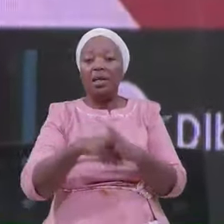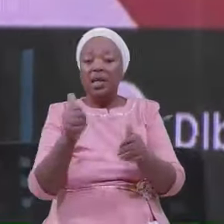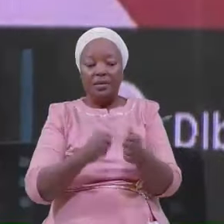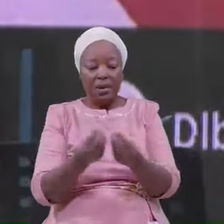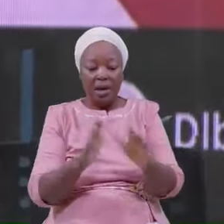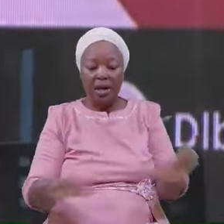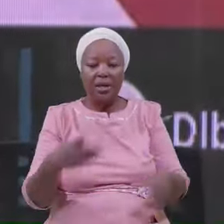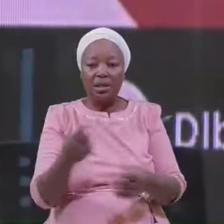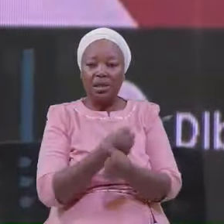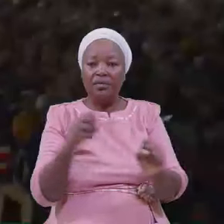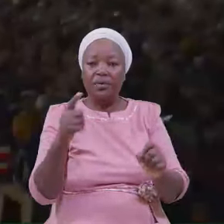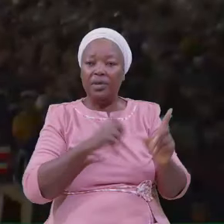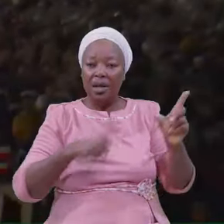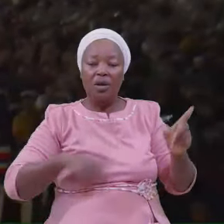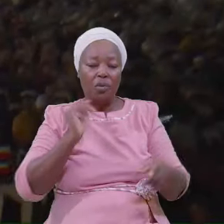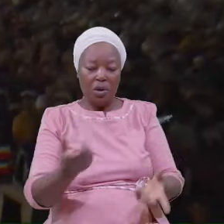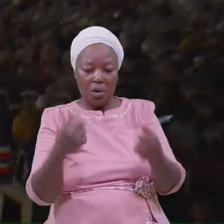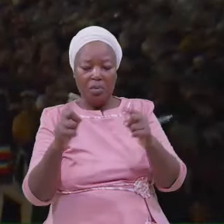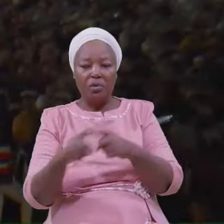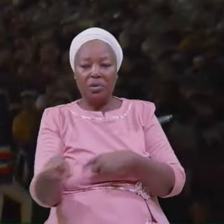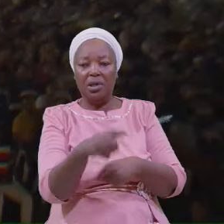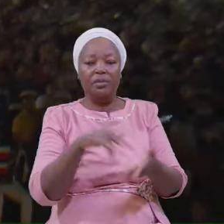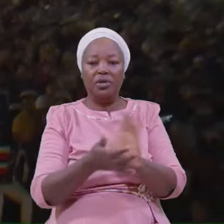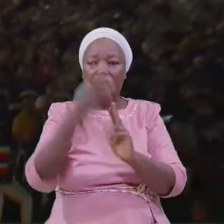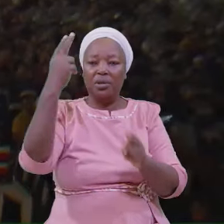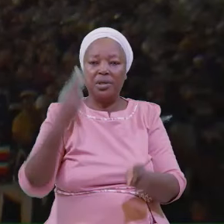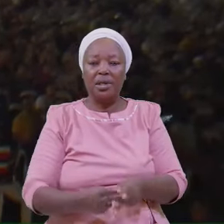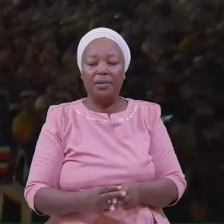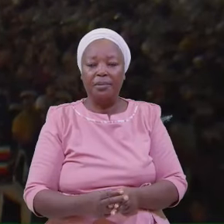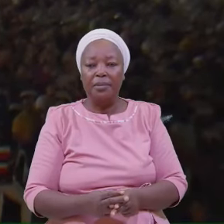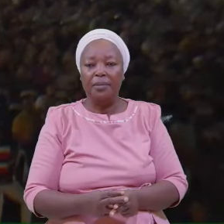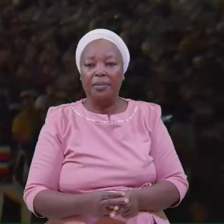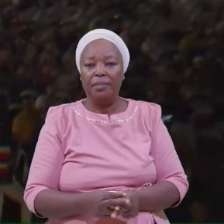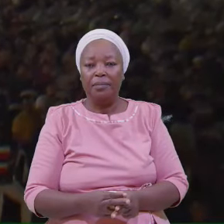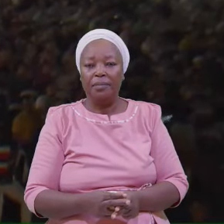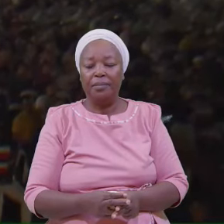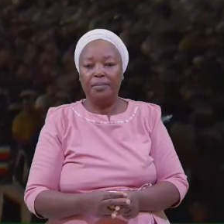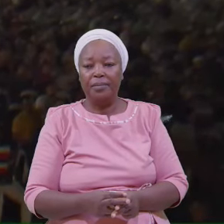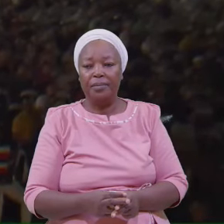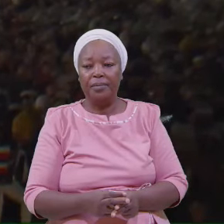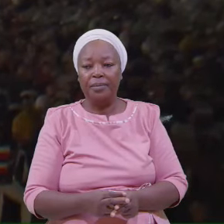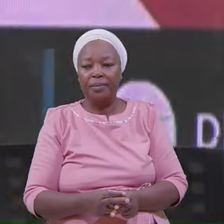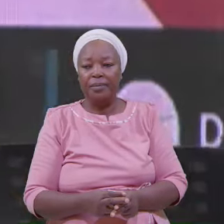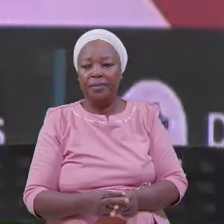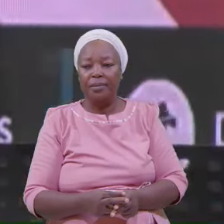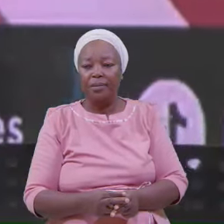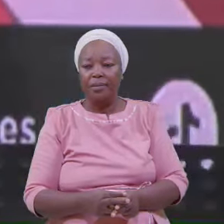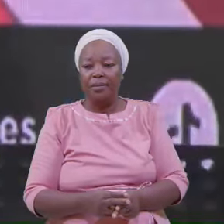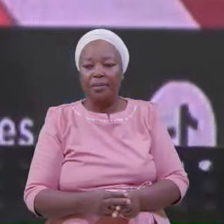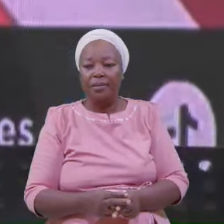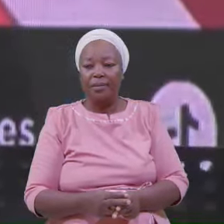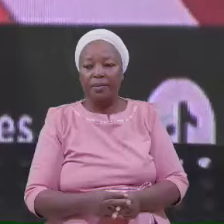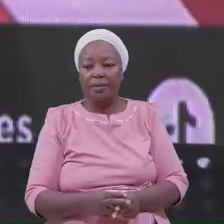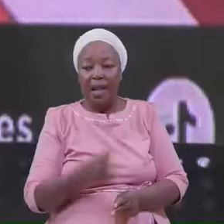salvation of the Lord will come to them. Ang salita ng Panginoon, ang kaligtasan ng Panginoon ay mararating kahit sino man. As we are